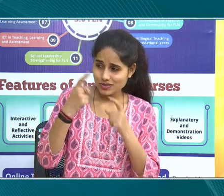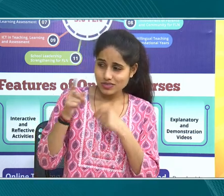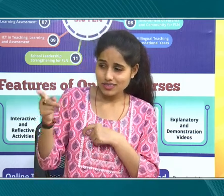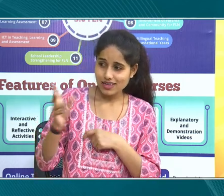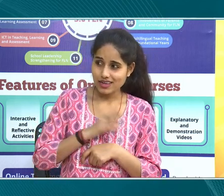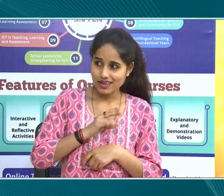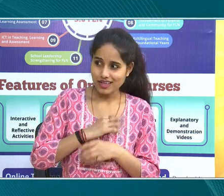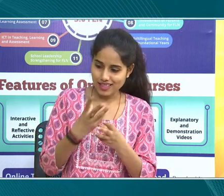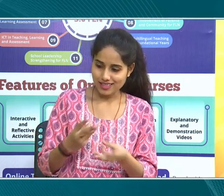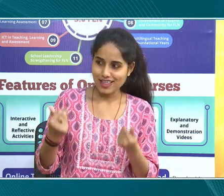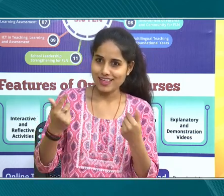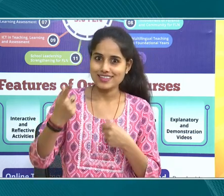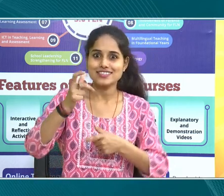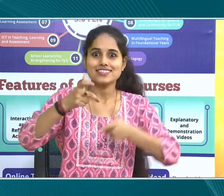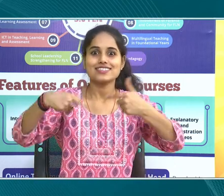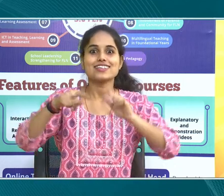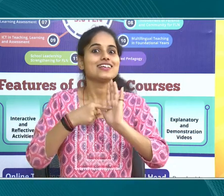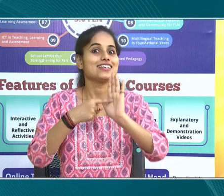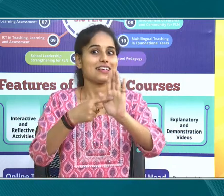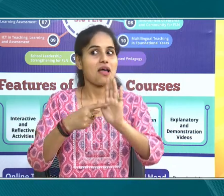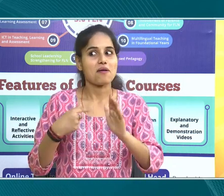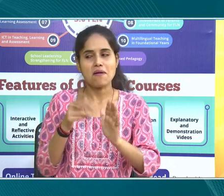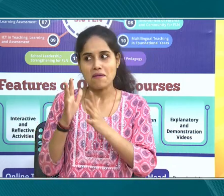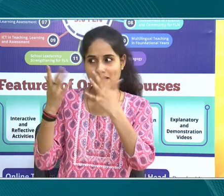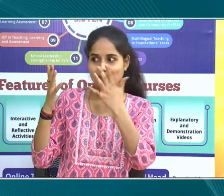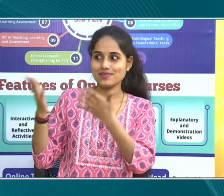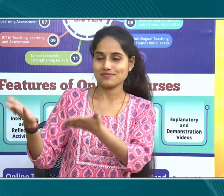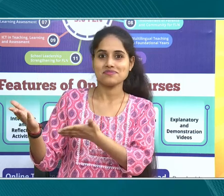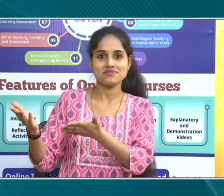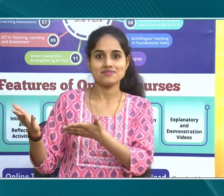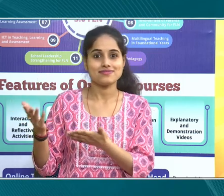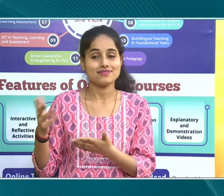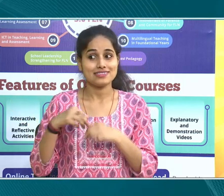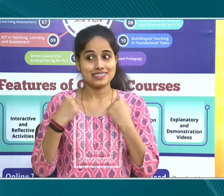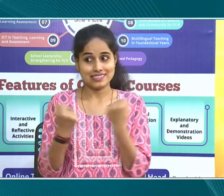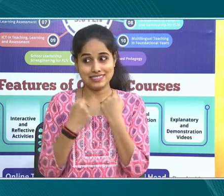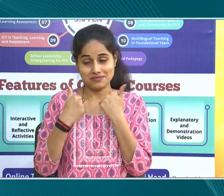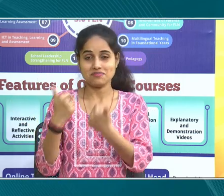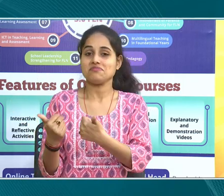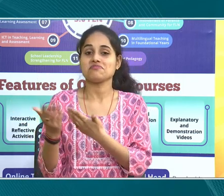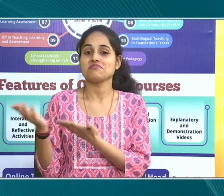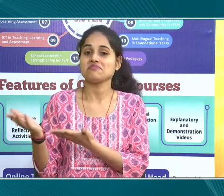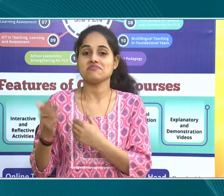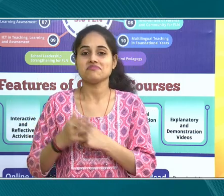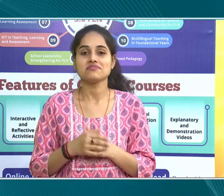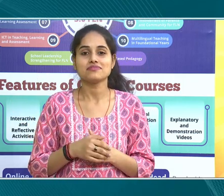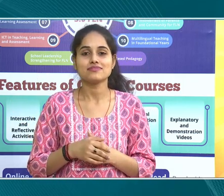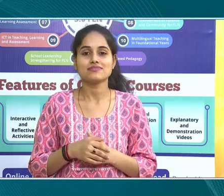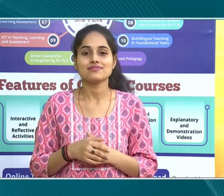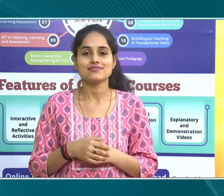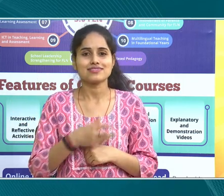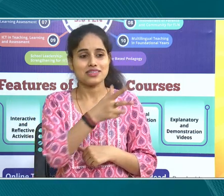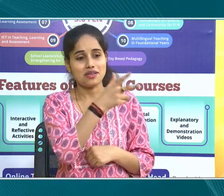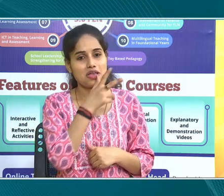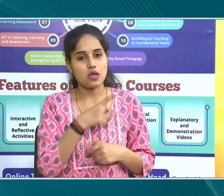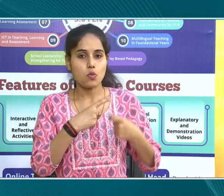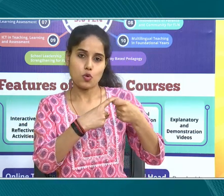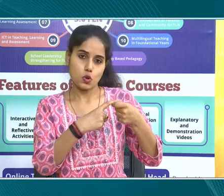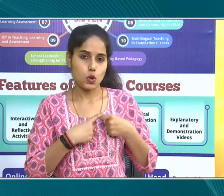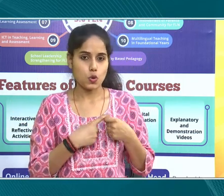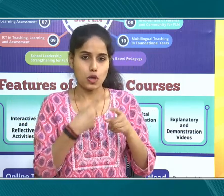जरा हमारे लैंडर्स को दिखाइए क्योंकि मैंने तो अप्रिशिएट किया है की सर के एफर्ट्स अच्छी हैं और सर ने